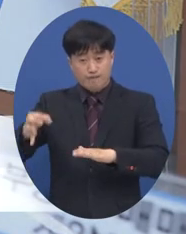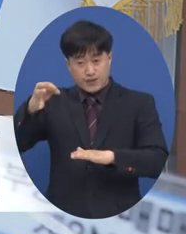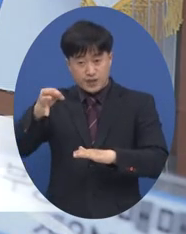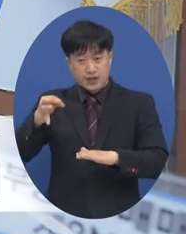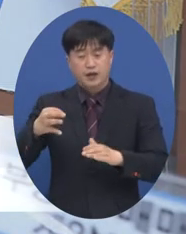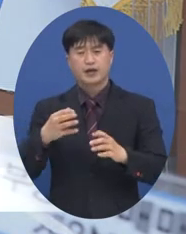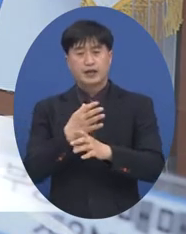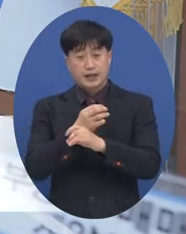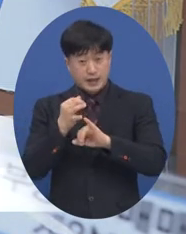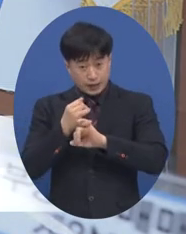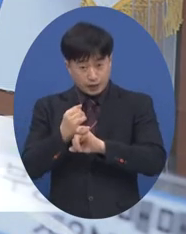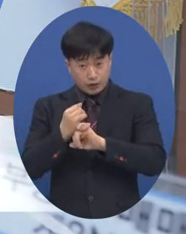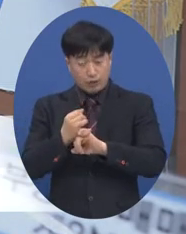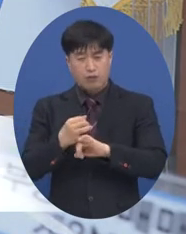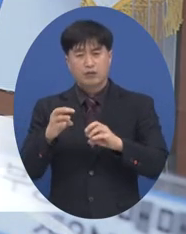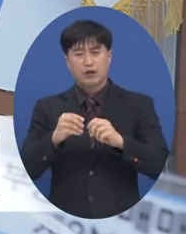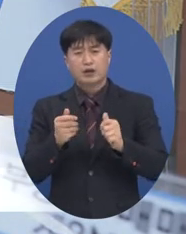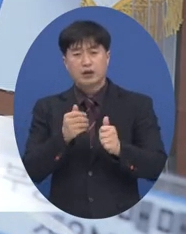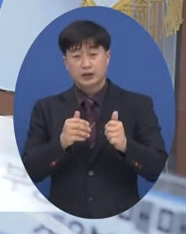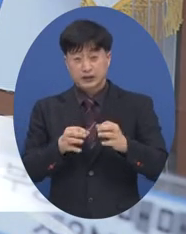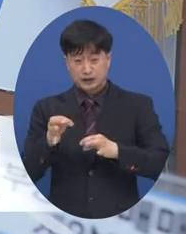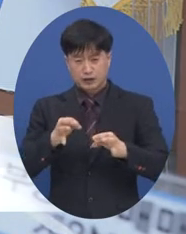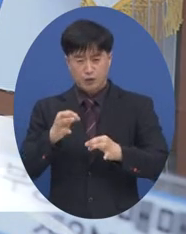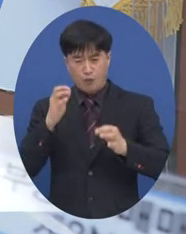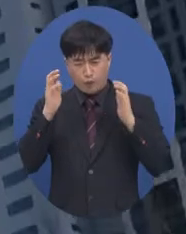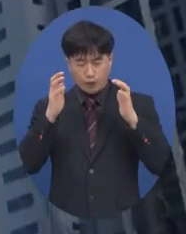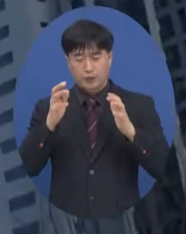등 부동산 시장을 어지럽혔습니다.